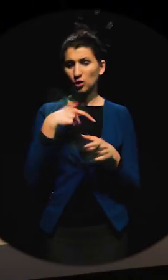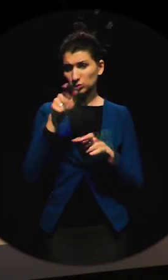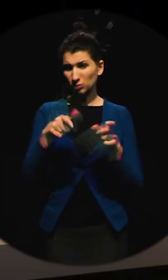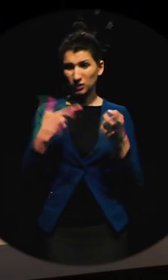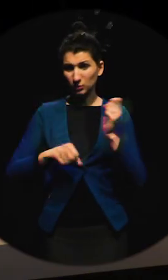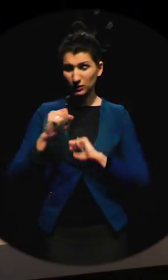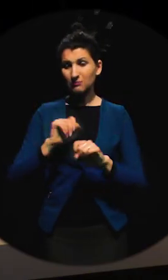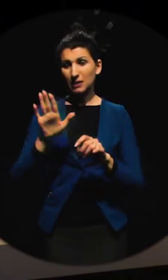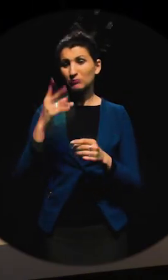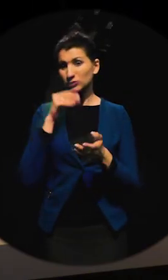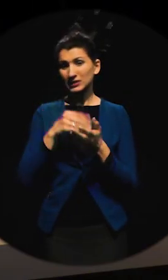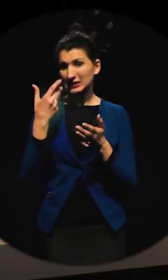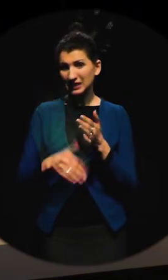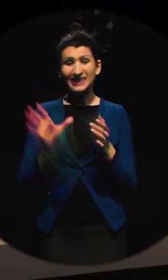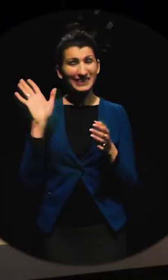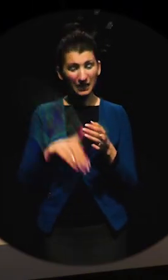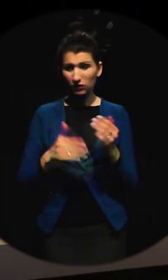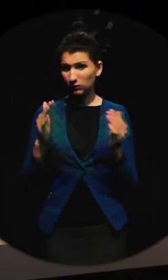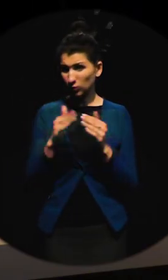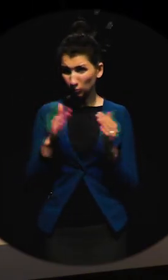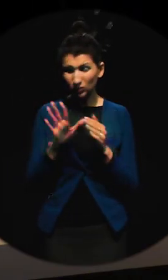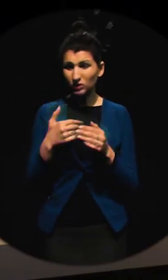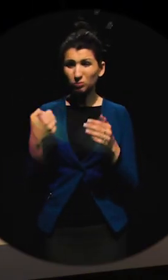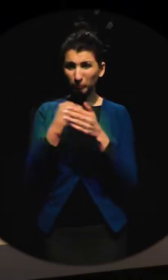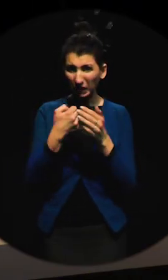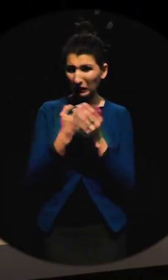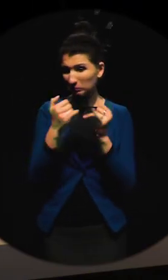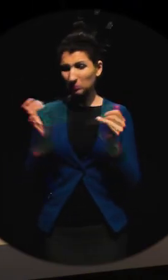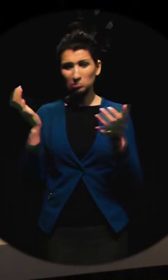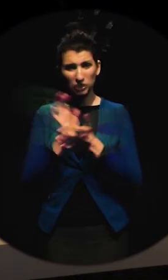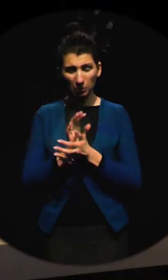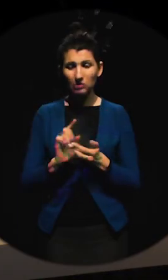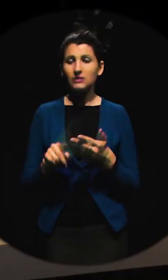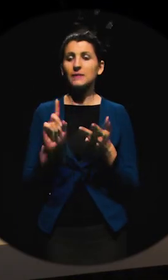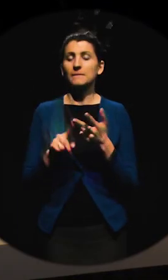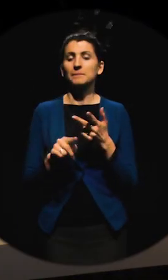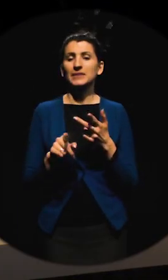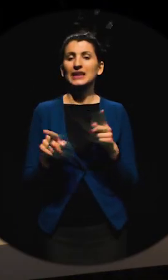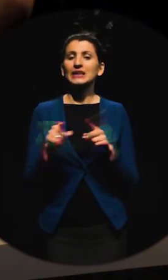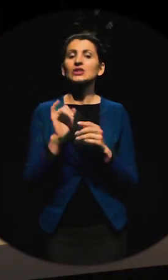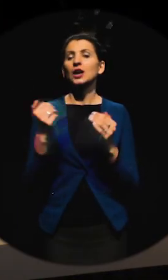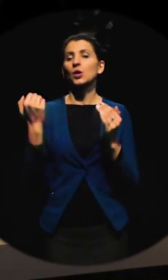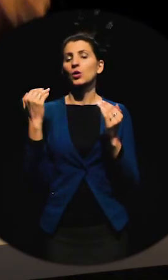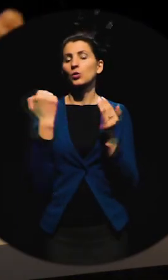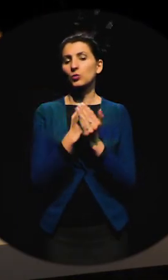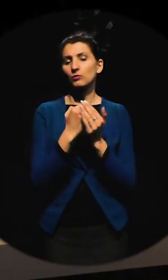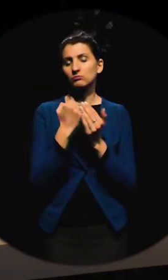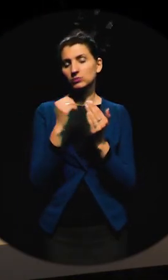osoby z niepełnosprawnościami, także przemoc domowa, jak równe prawa. Więc jakby w taki